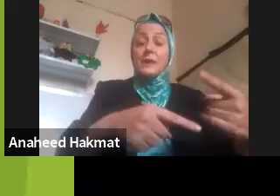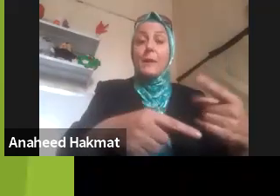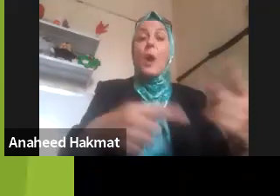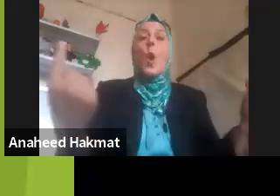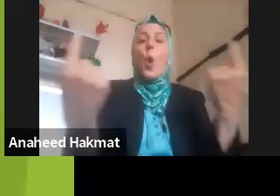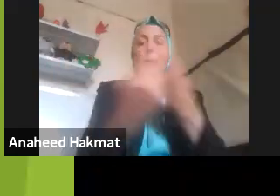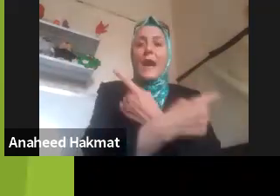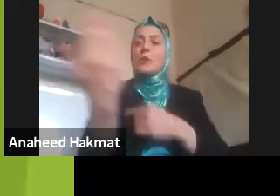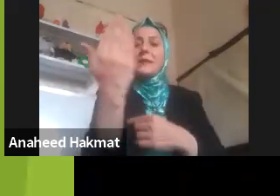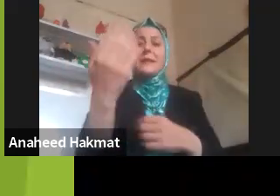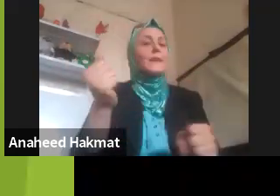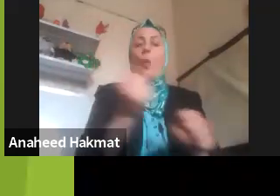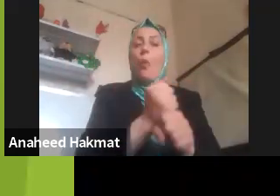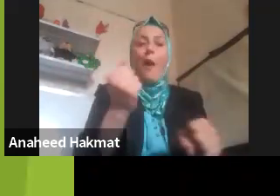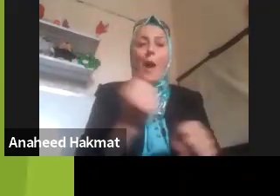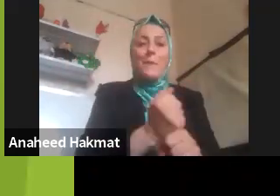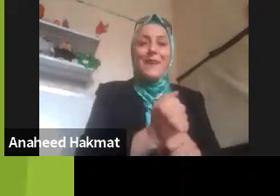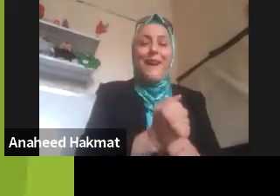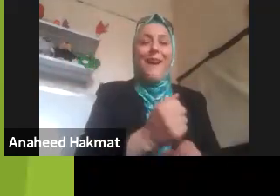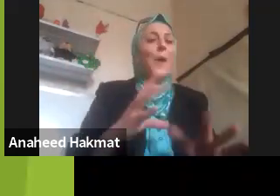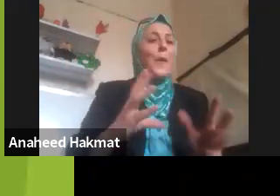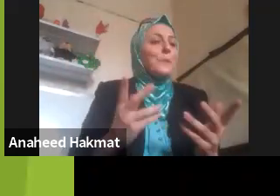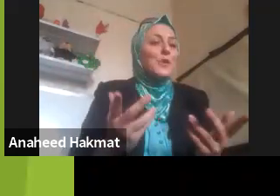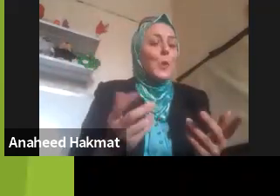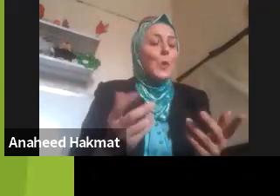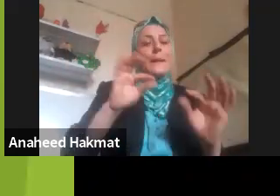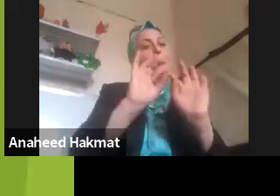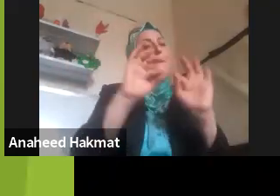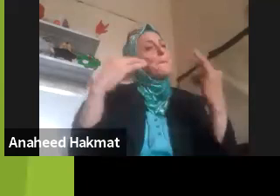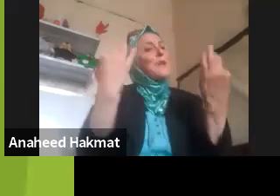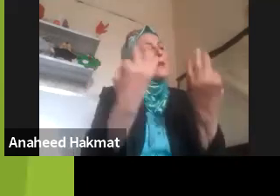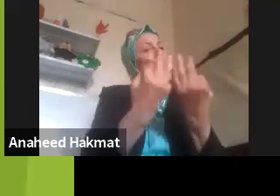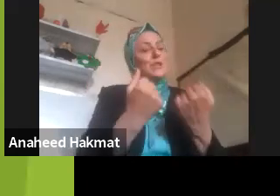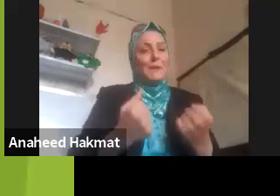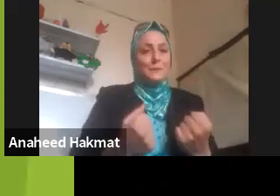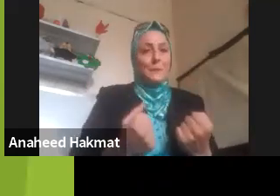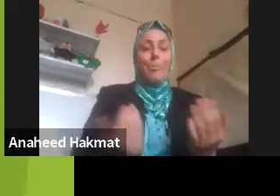ودورها في هذا المجتمع. أخيراً